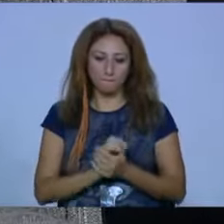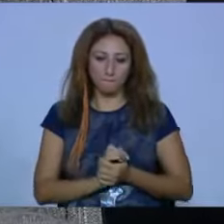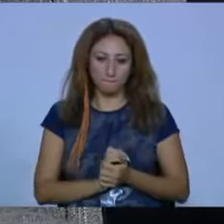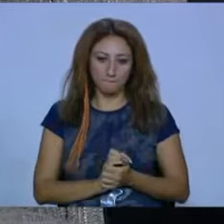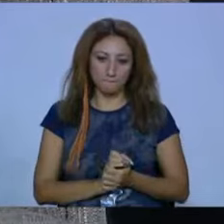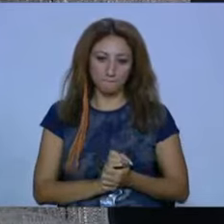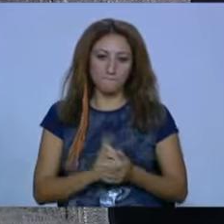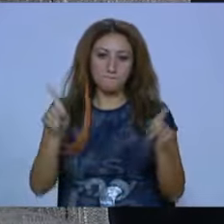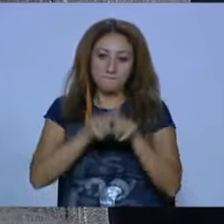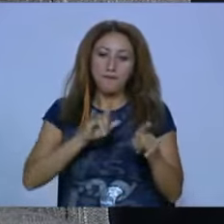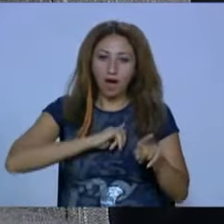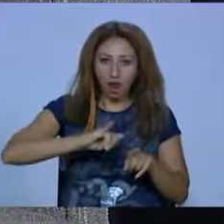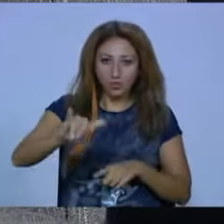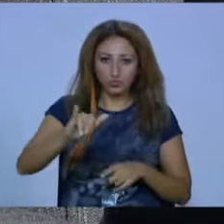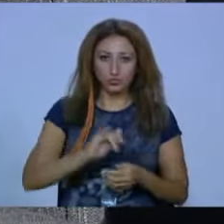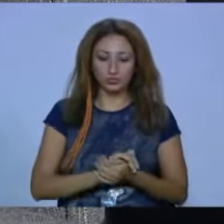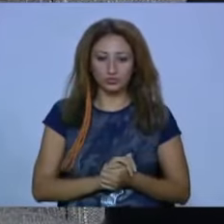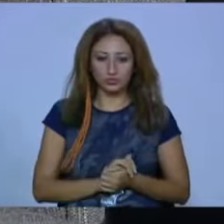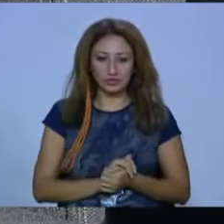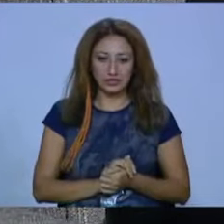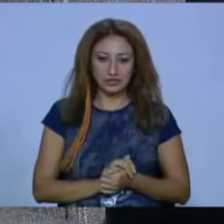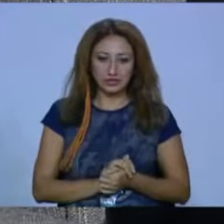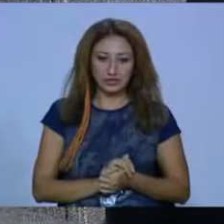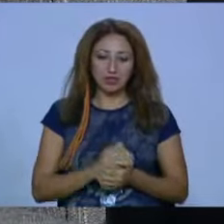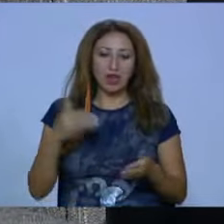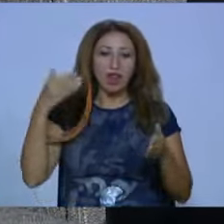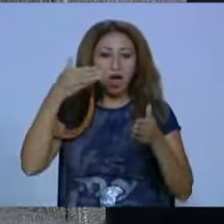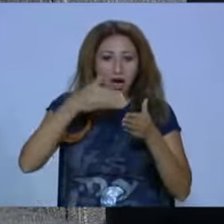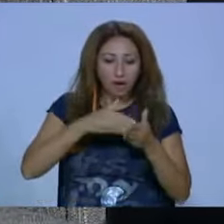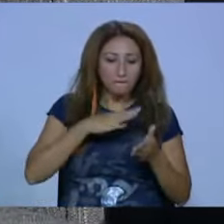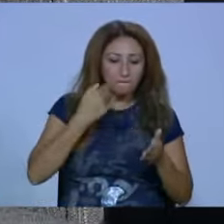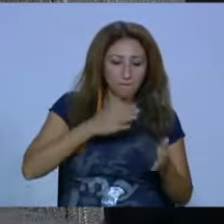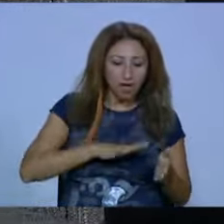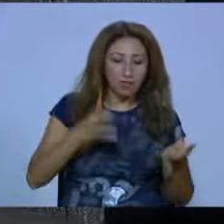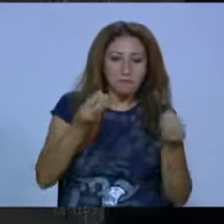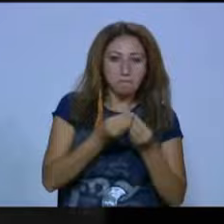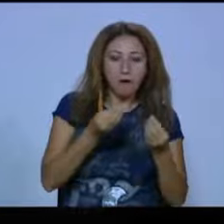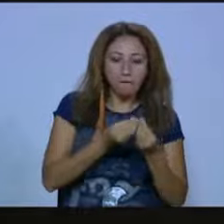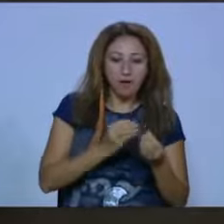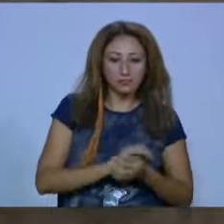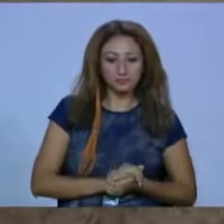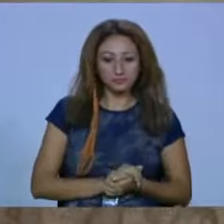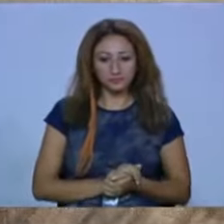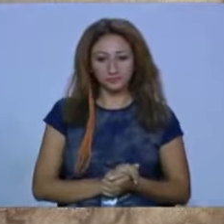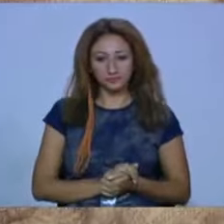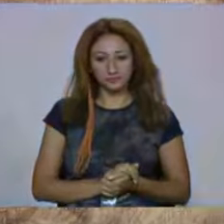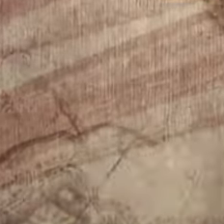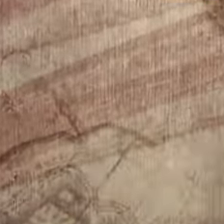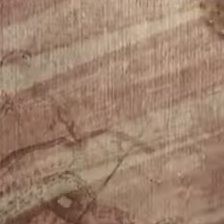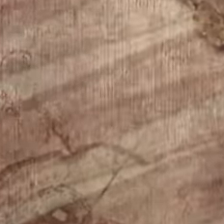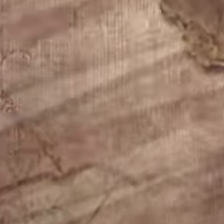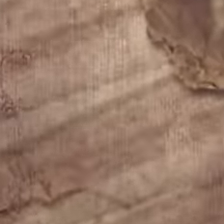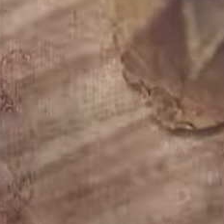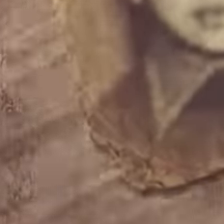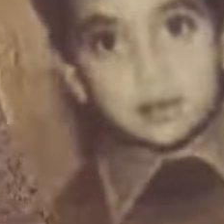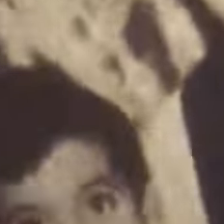ورفيق مشواره لغاية آخر يوم في حياته، الفنان الكبير علاء مرسي.